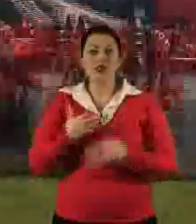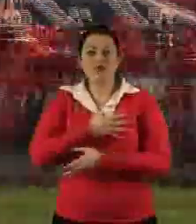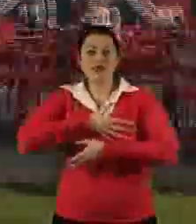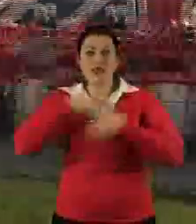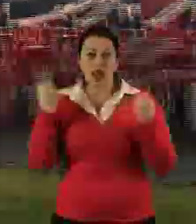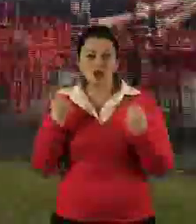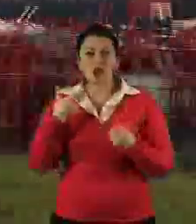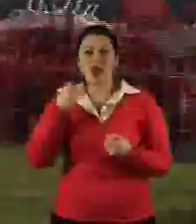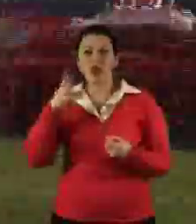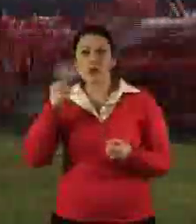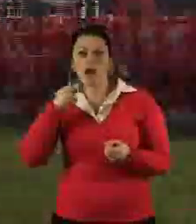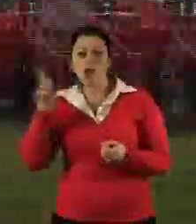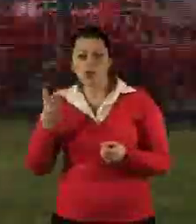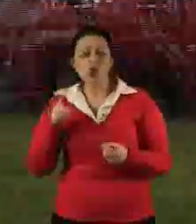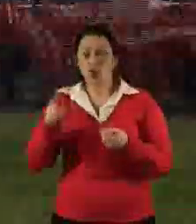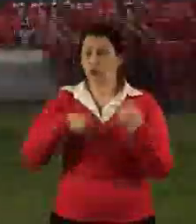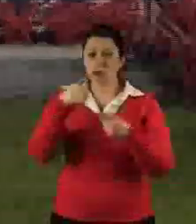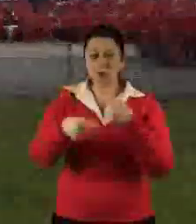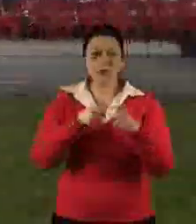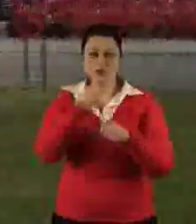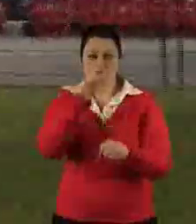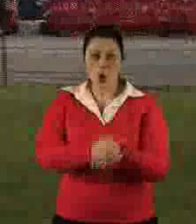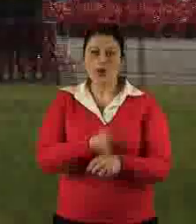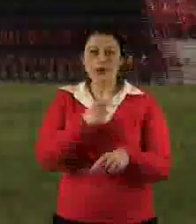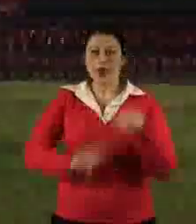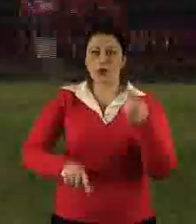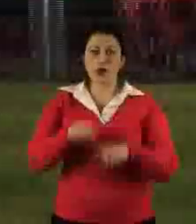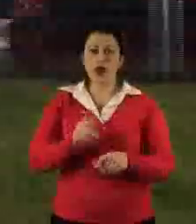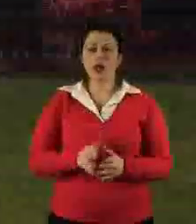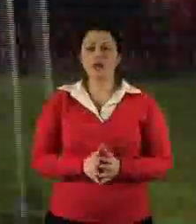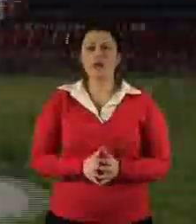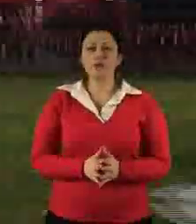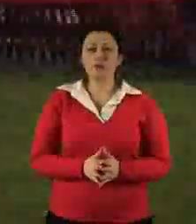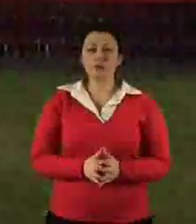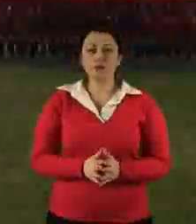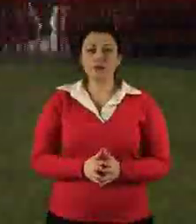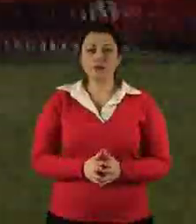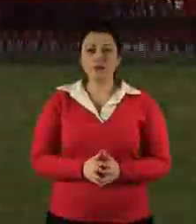straszyć populacji nietoperzy, która zamieszkuje pobliskie lasy. Tu przemysł